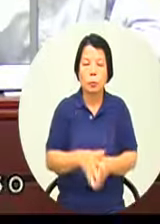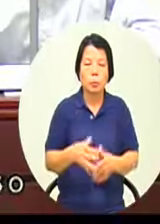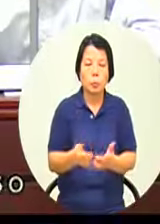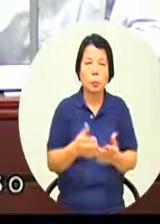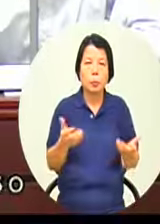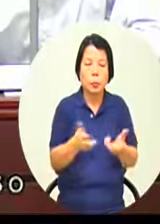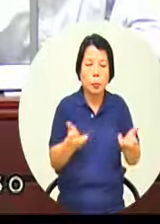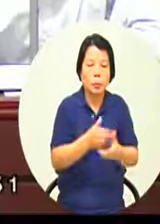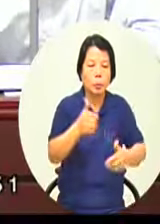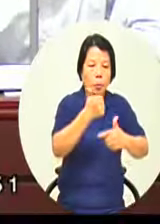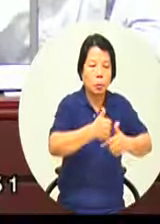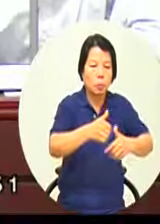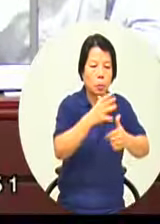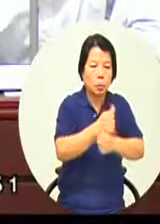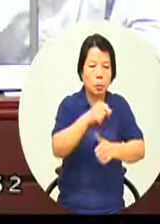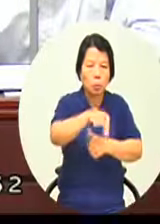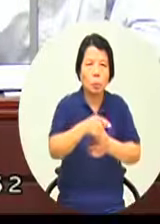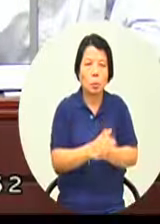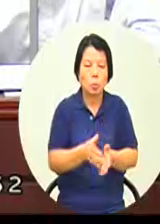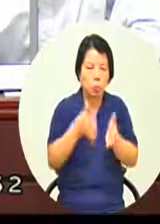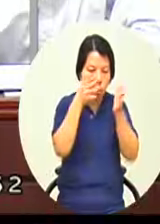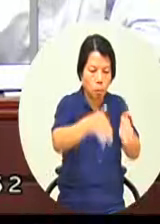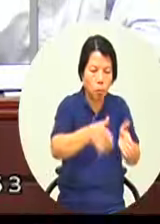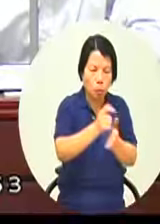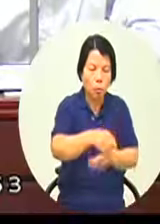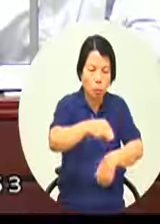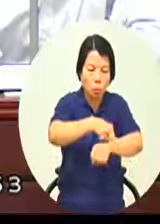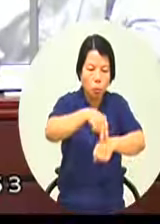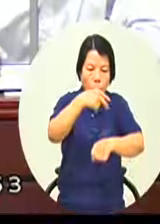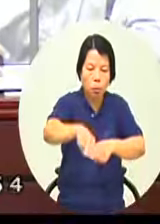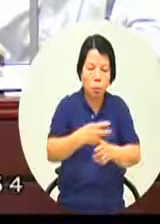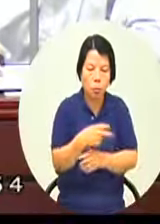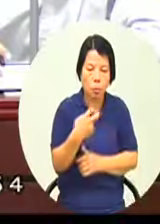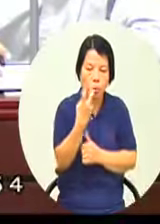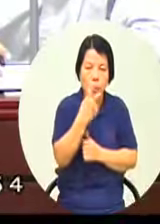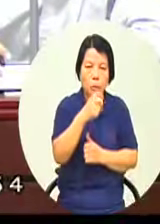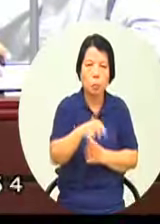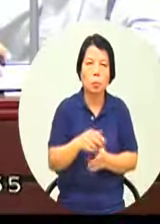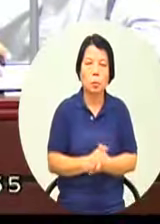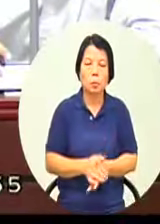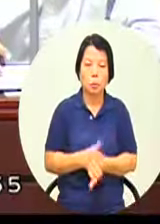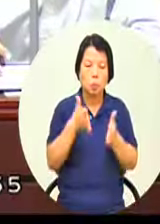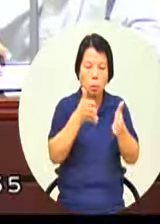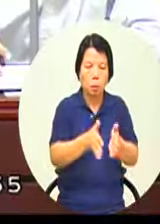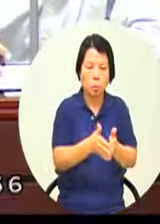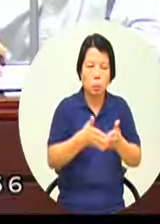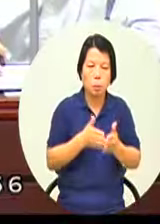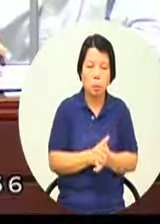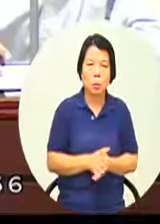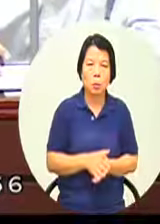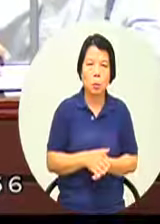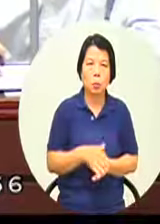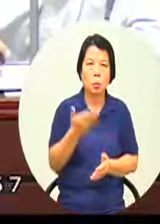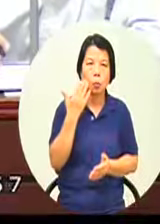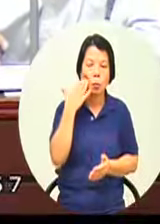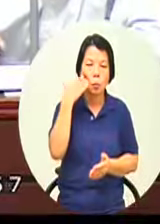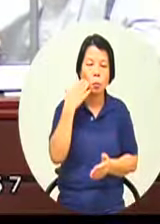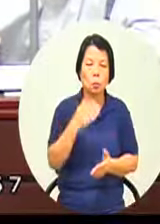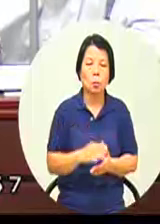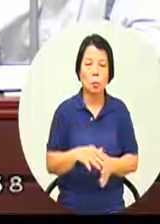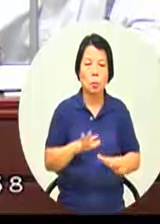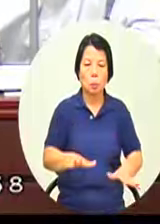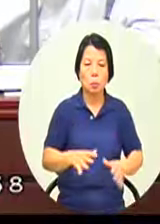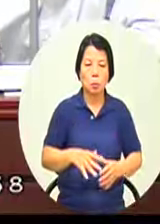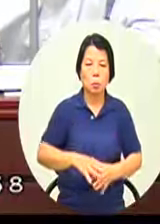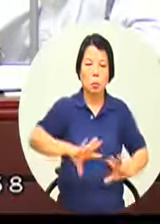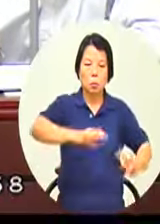度补助，在那个区域的排水系统规划重新再检讨。那这个部分要检讨也包含说，如果说那个试运主